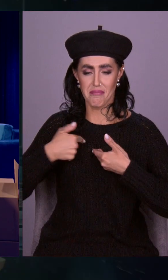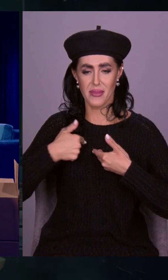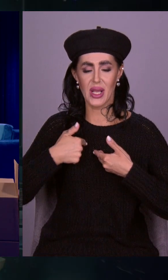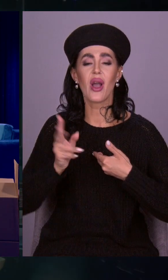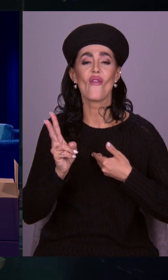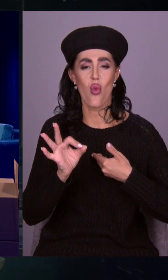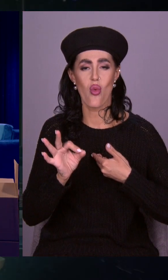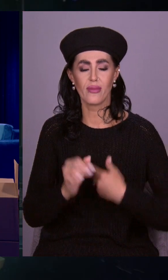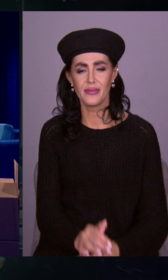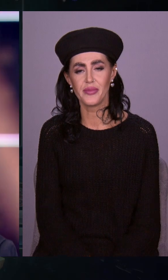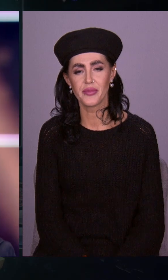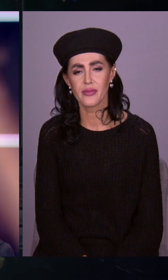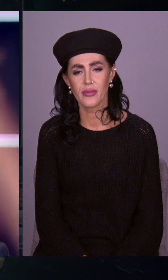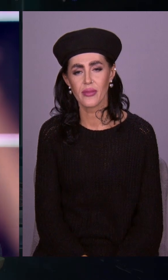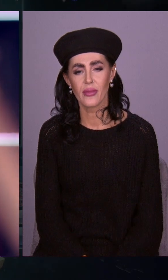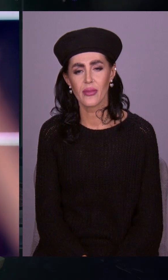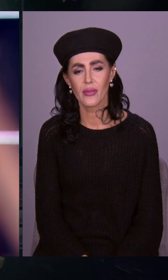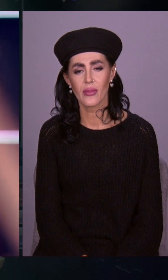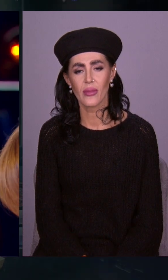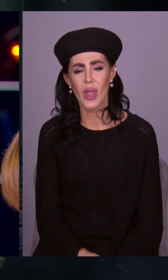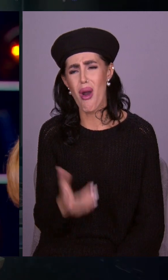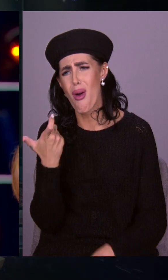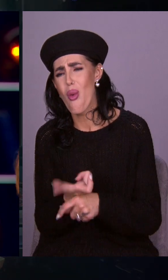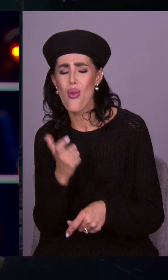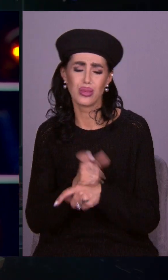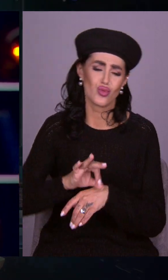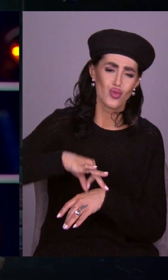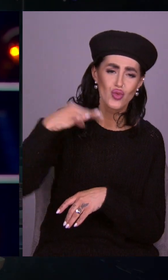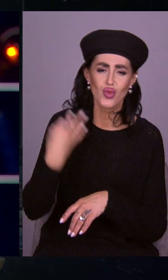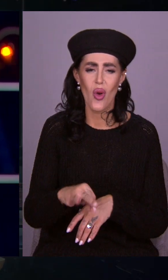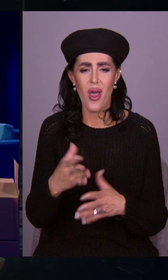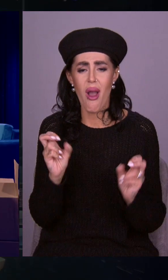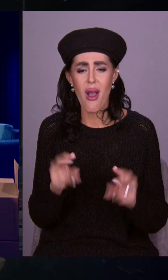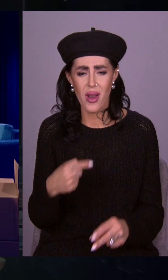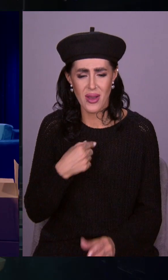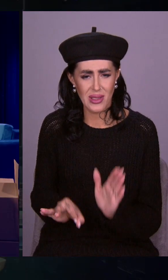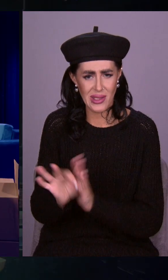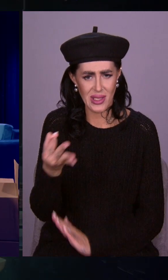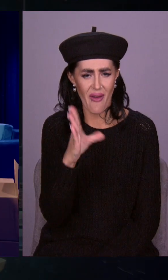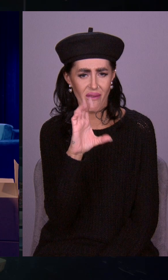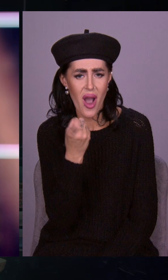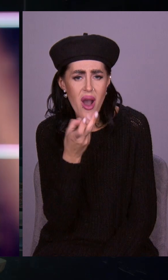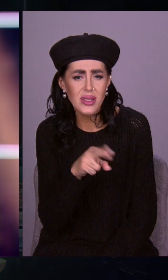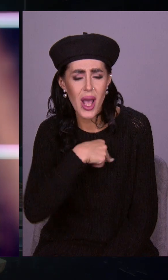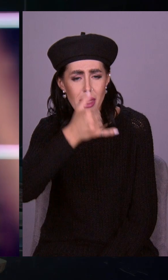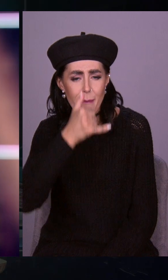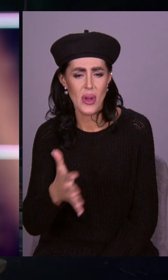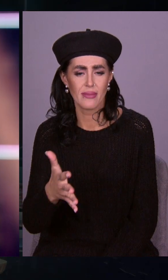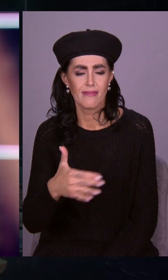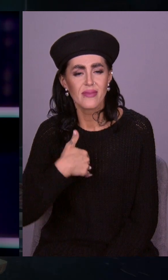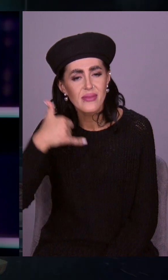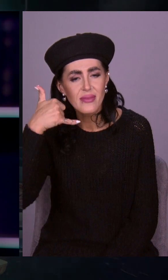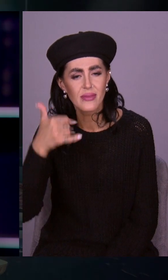порадити? Блін, це так жорстоко. Я дуже люблю Васю. А Вася дуже любить Стівена Фрая. Серйозно? Зачекайте,